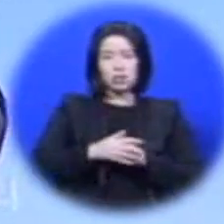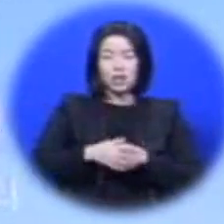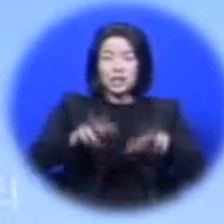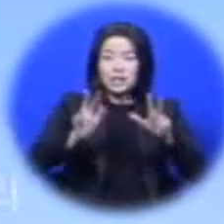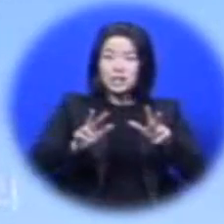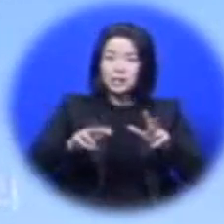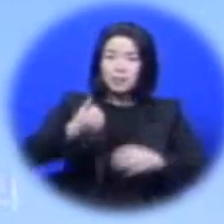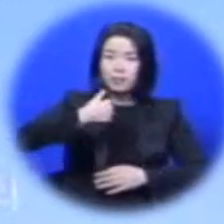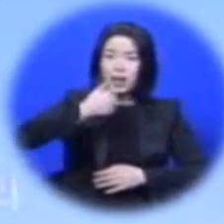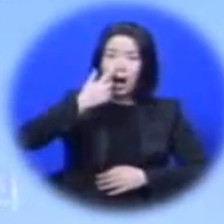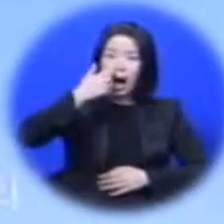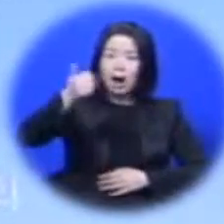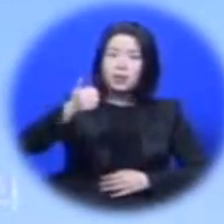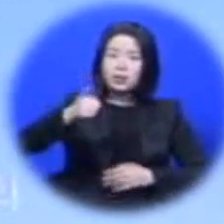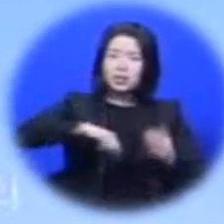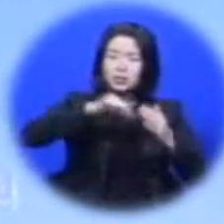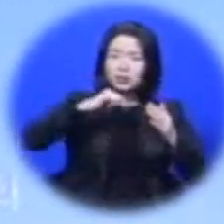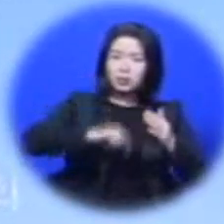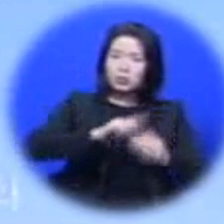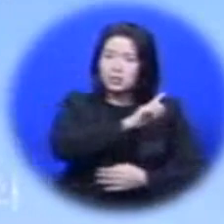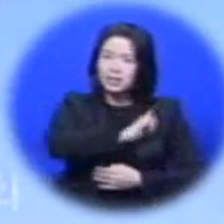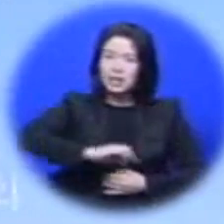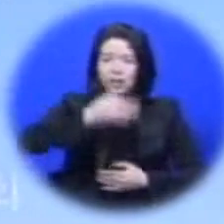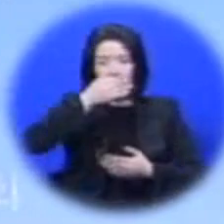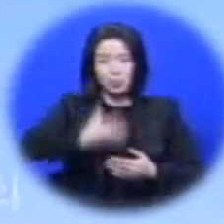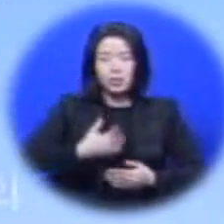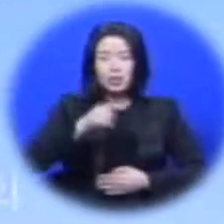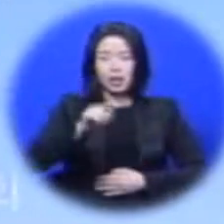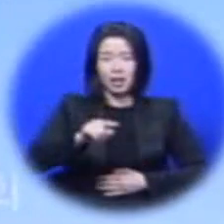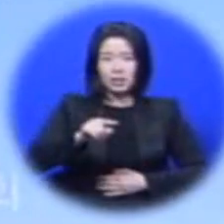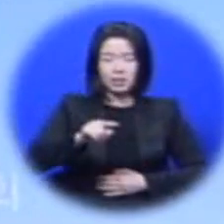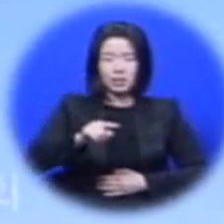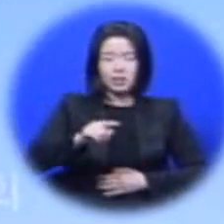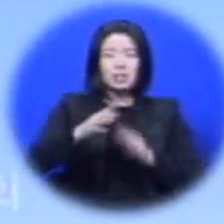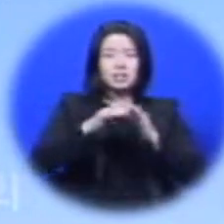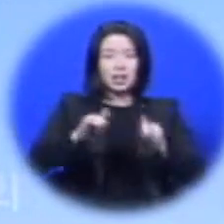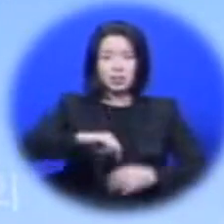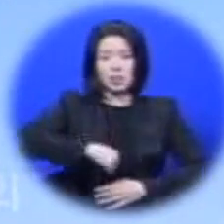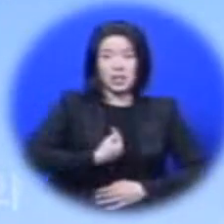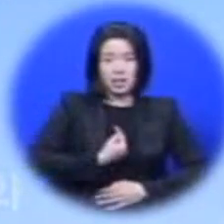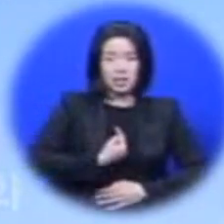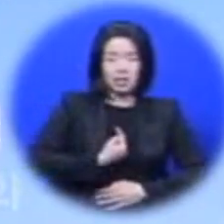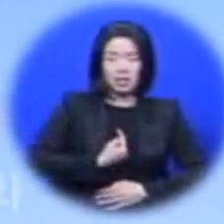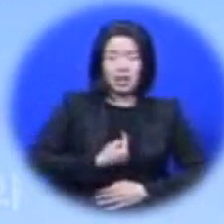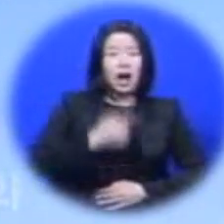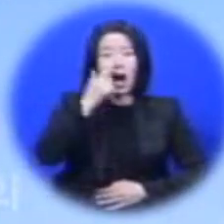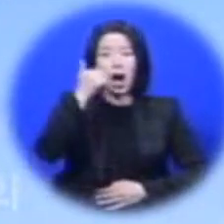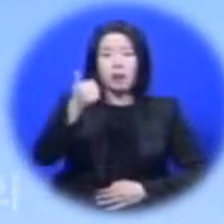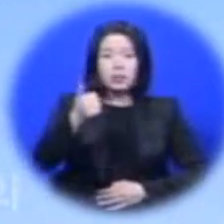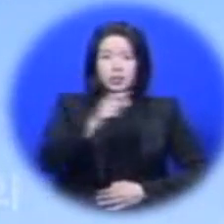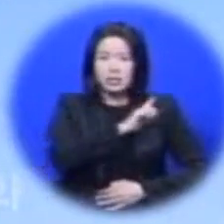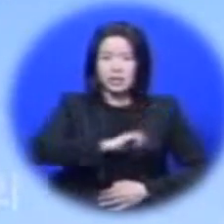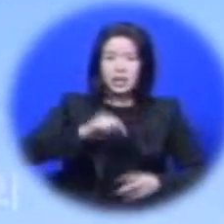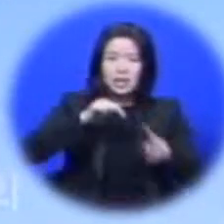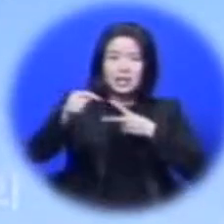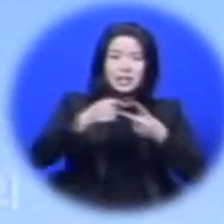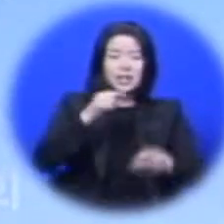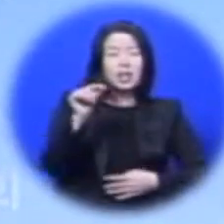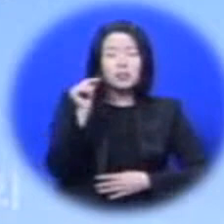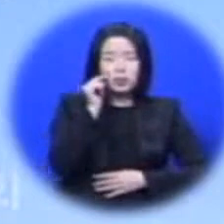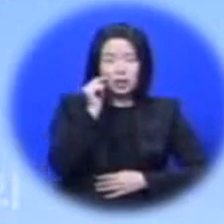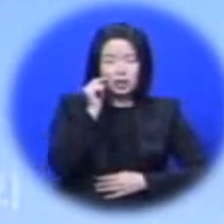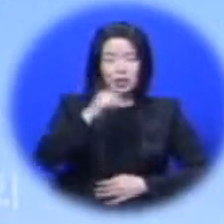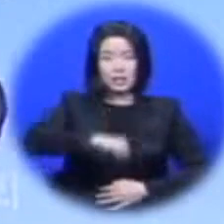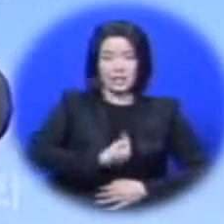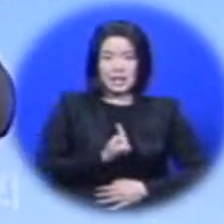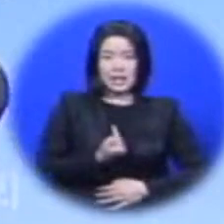지금 아버지의 속을 가장 힘들게 하는 게 자기인데. 아버지를 가장 이해 못하고 있는 게 자기면서